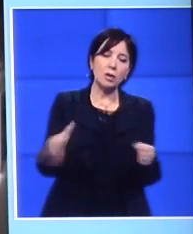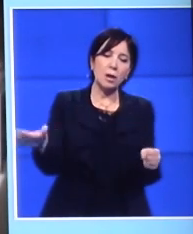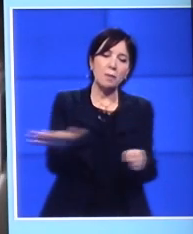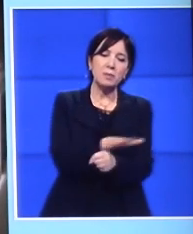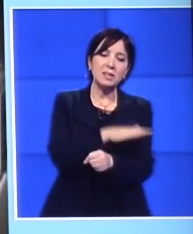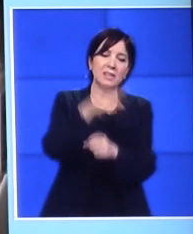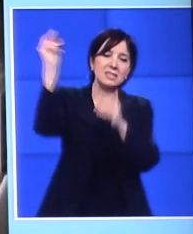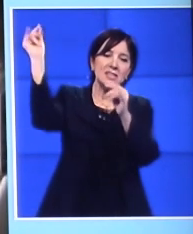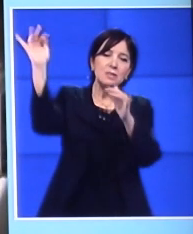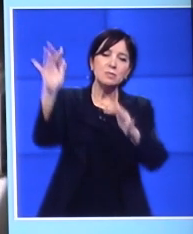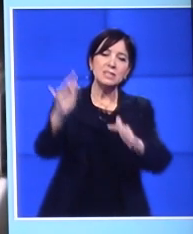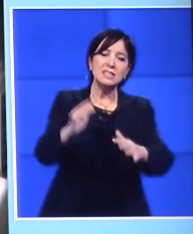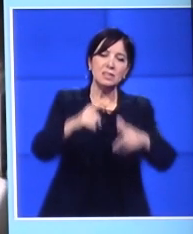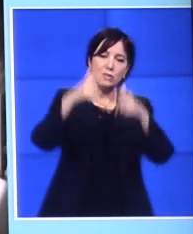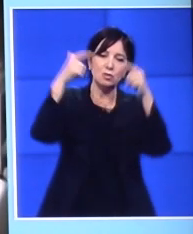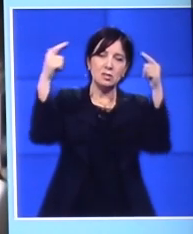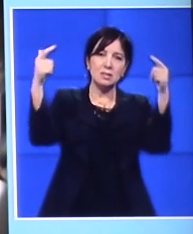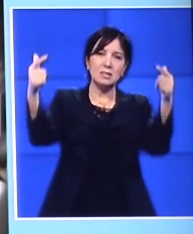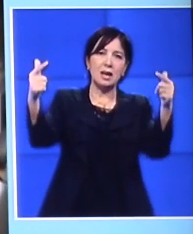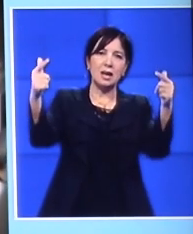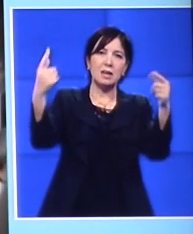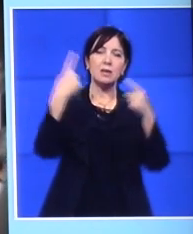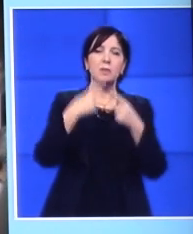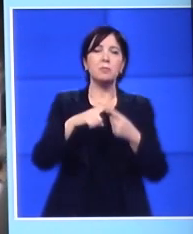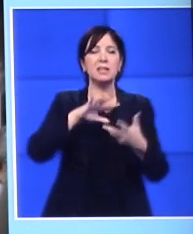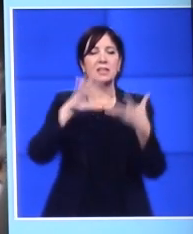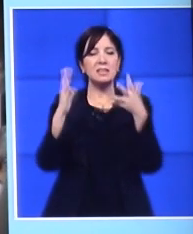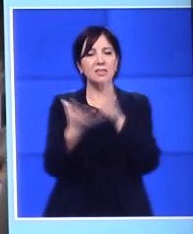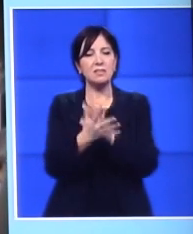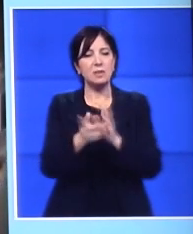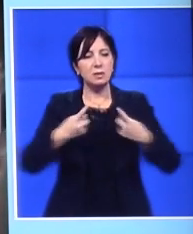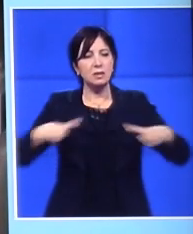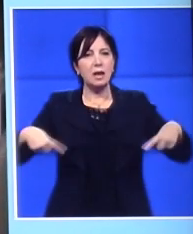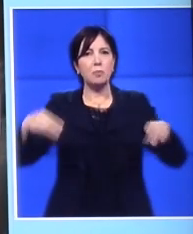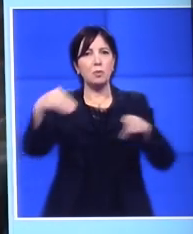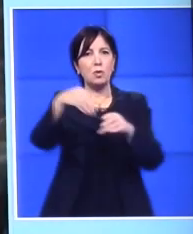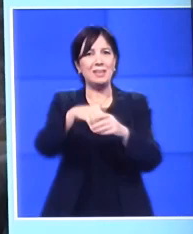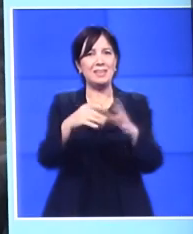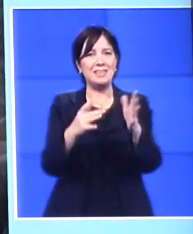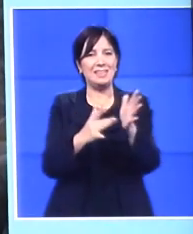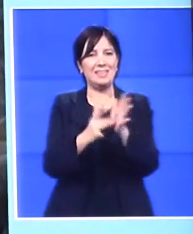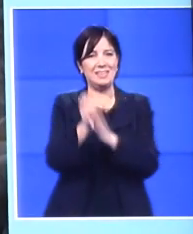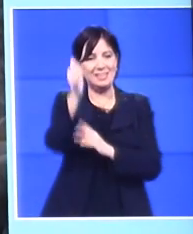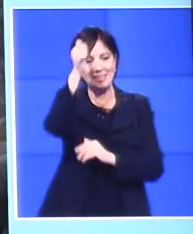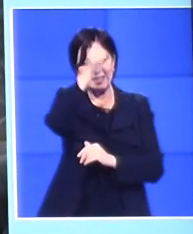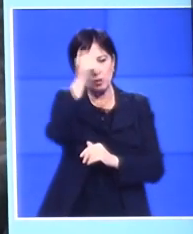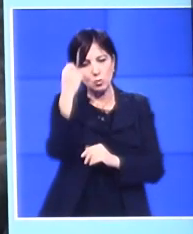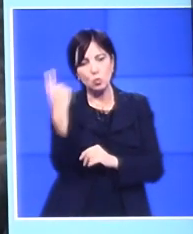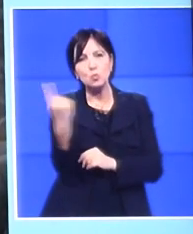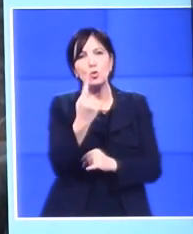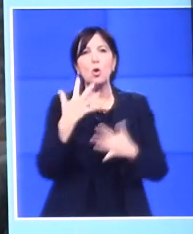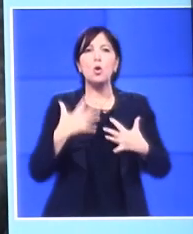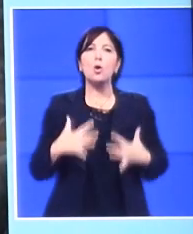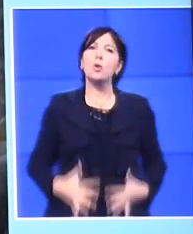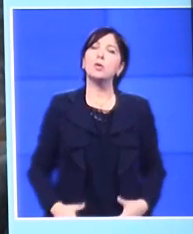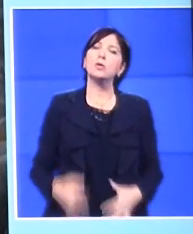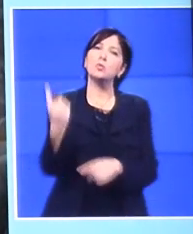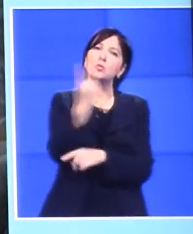dello Spirito Santo, perché diventiamo in Cristo un solo corpo e un solo